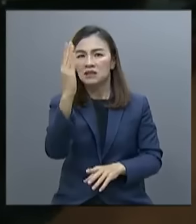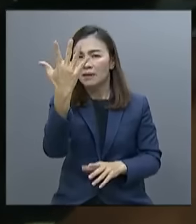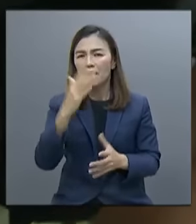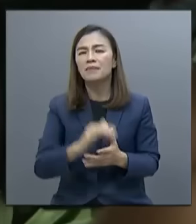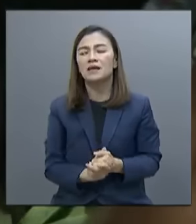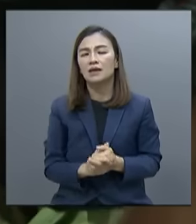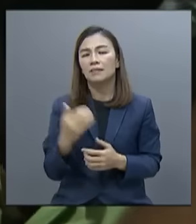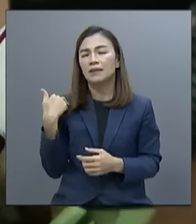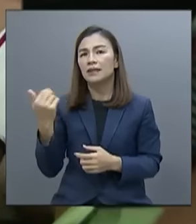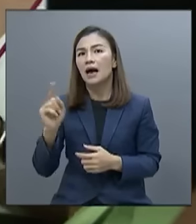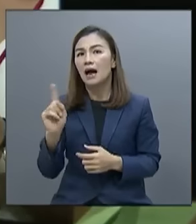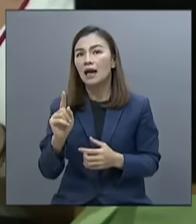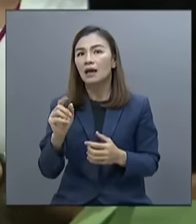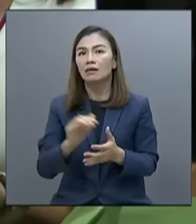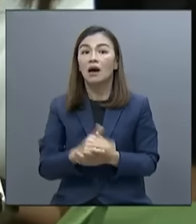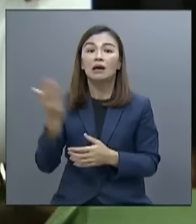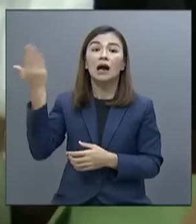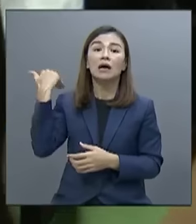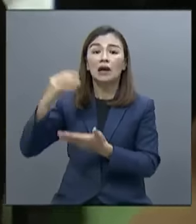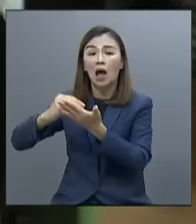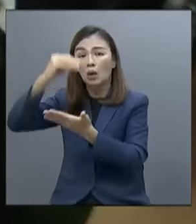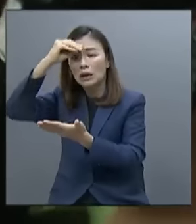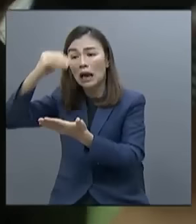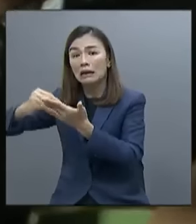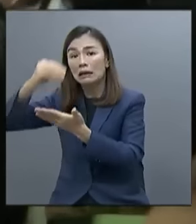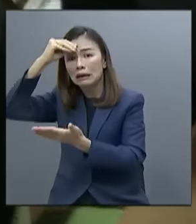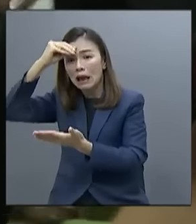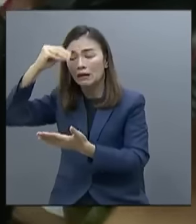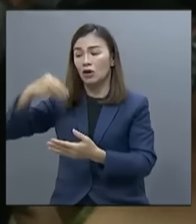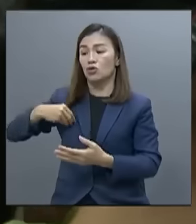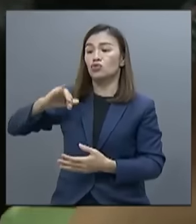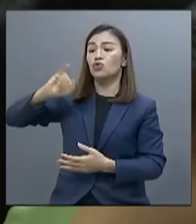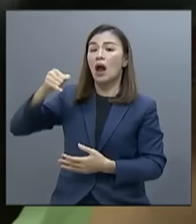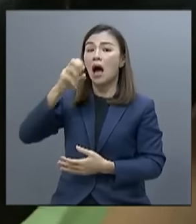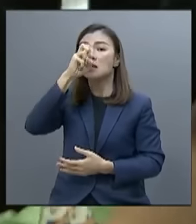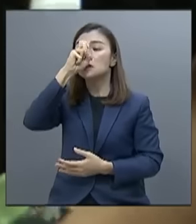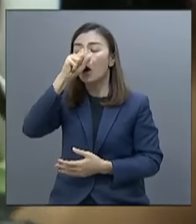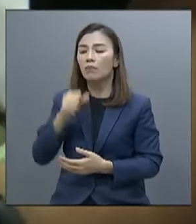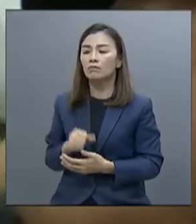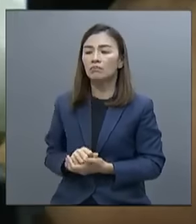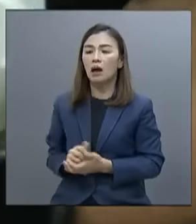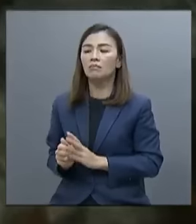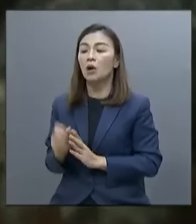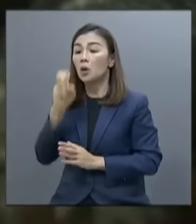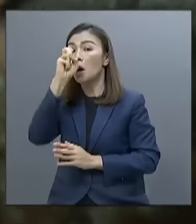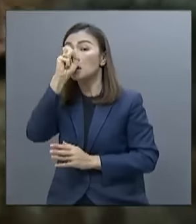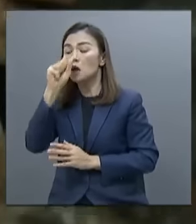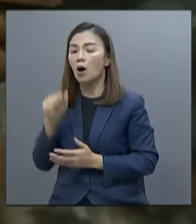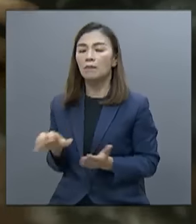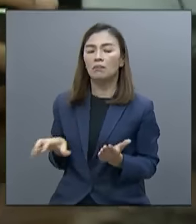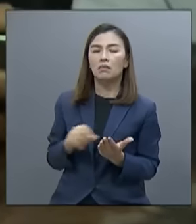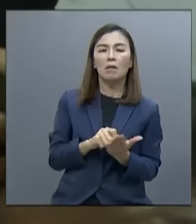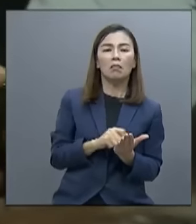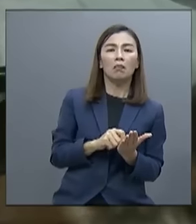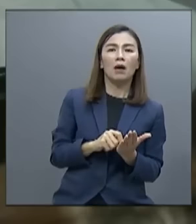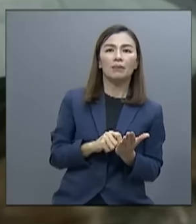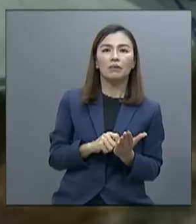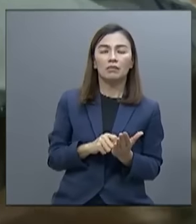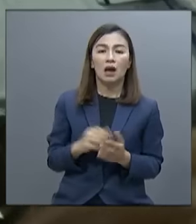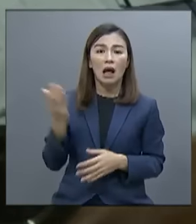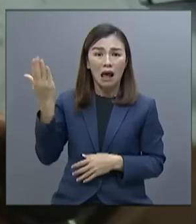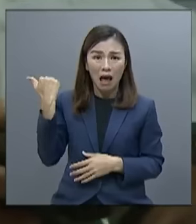งแต่เรื่องของข้อสอบรั่วสมัยเอ็นเข้าจุฬาของคุณแพทองธารเลยมีการอ้างอิงรัฐธรรมนูญปี2560บอกไม่ได้กำห